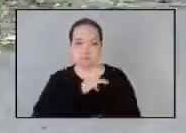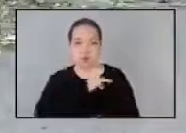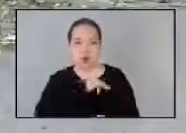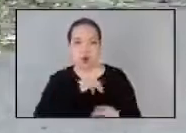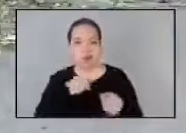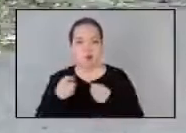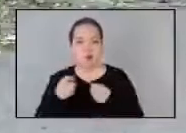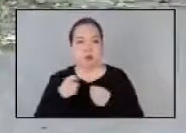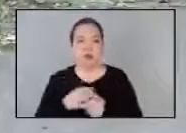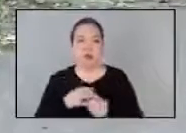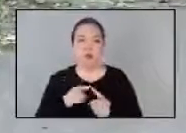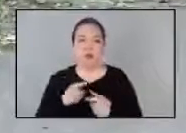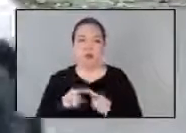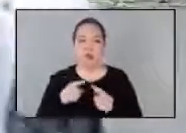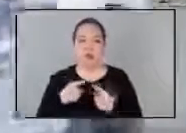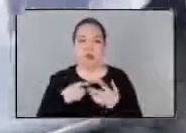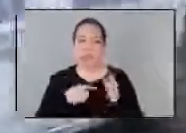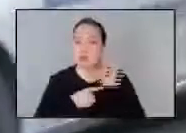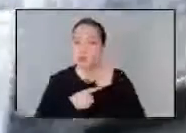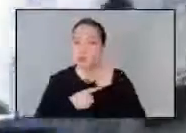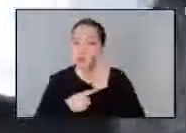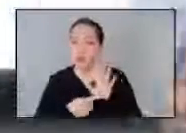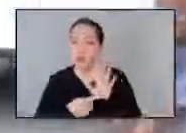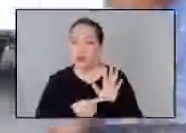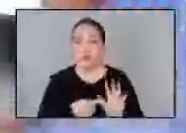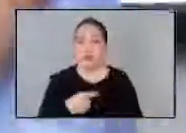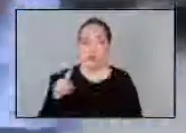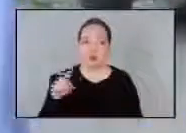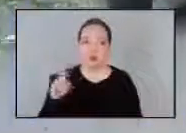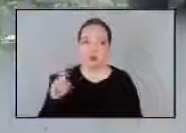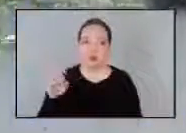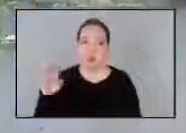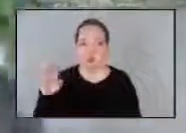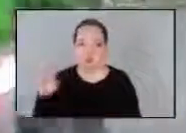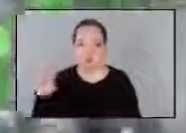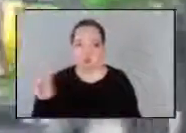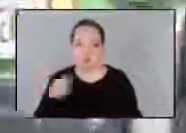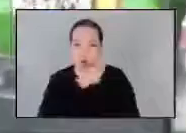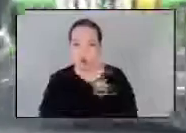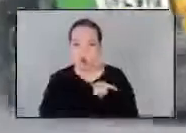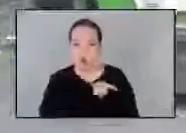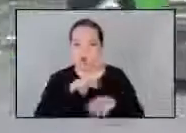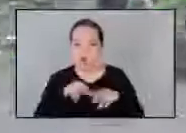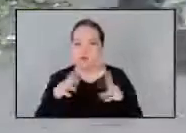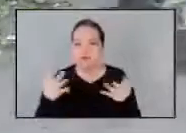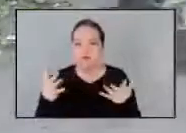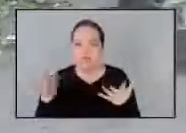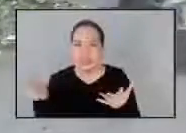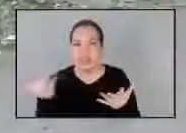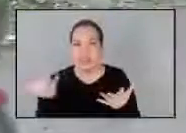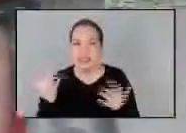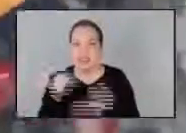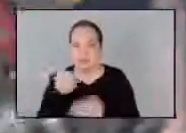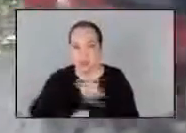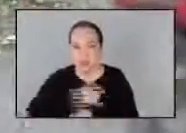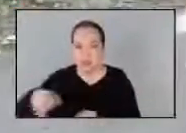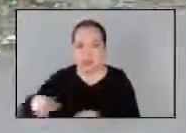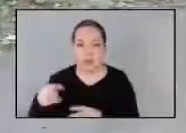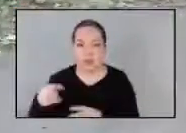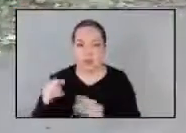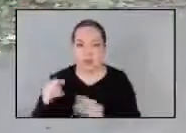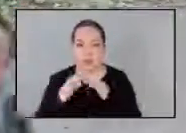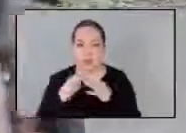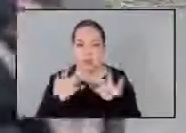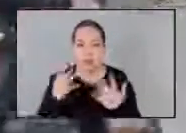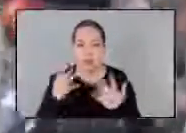Gumuho nga dito ang isang bahagi ng isang bundok dito sa Rodriguez Rizal. Dahil sa insidente, ilang mga kabahayan nga ang natabunan ng lupa